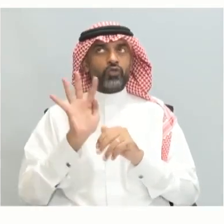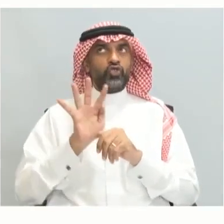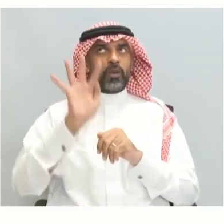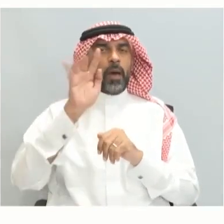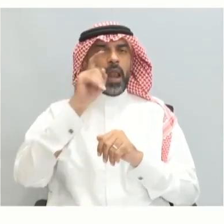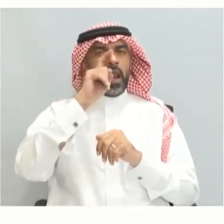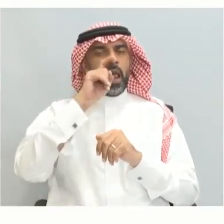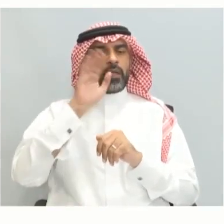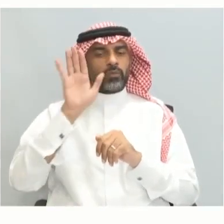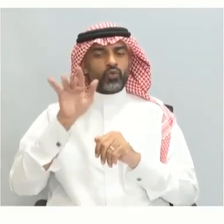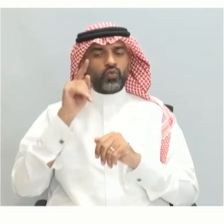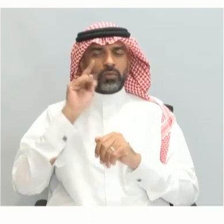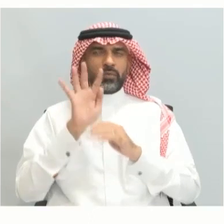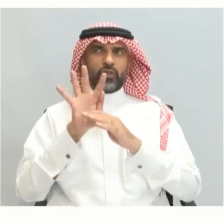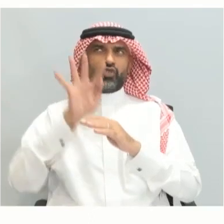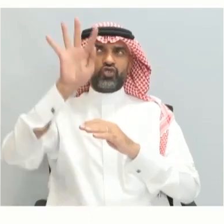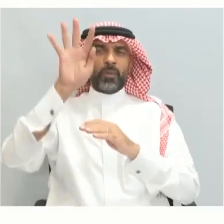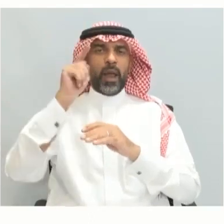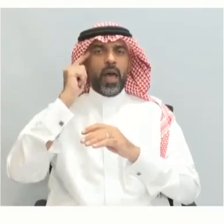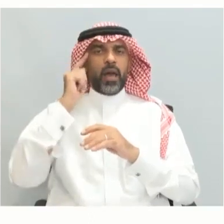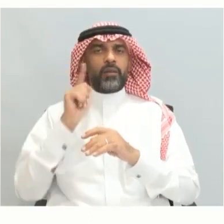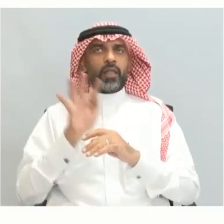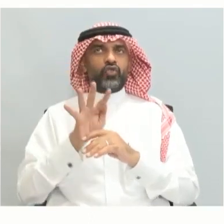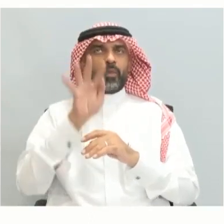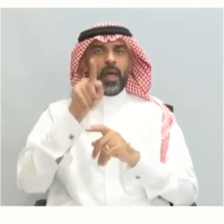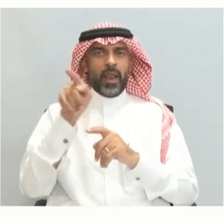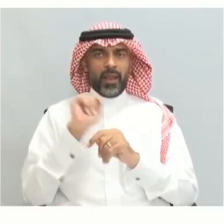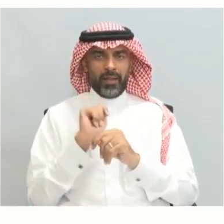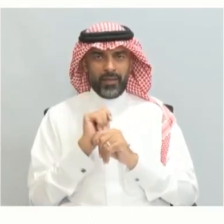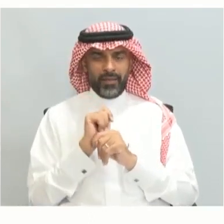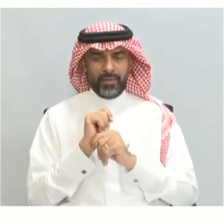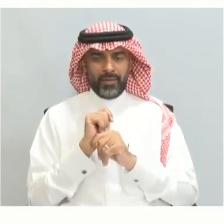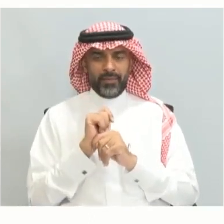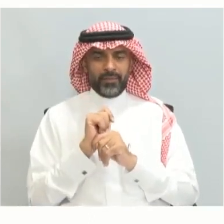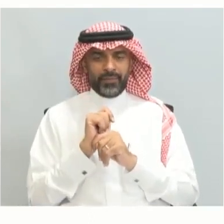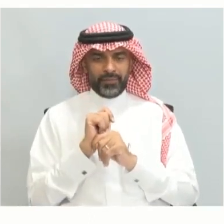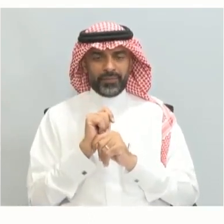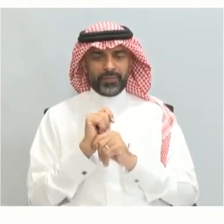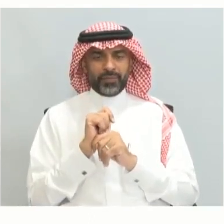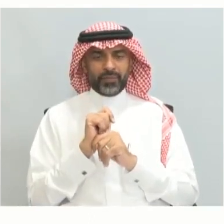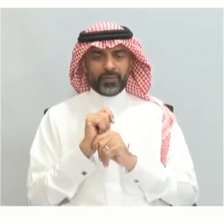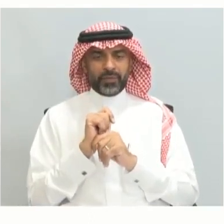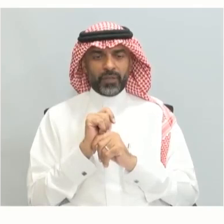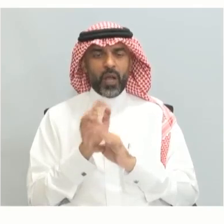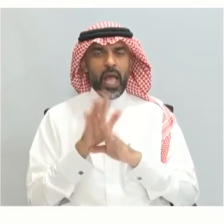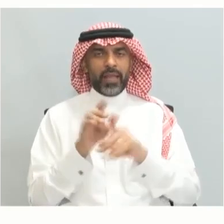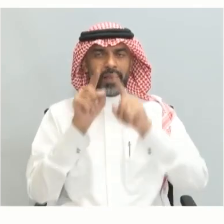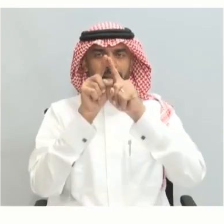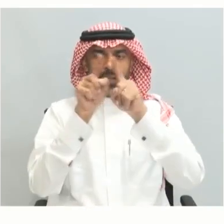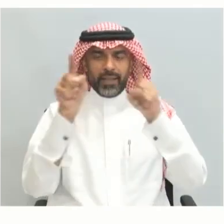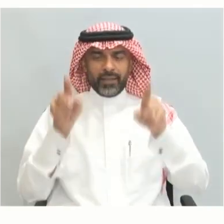هناك اتجاه للشمال لكي نعرف اتجاه الخريطه واطار